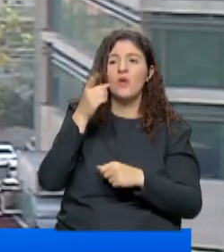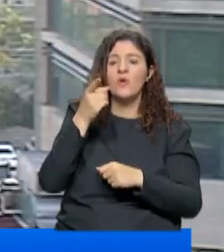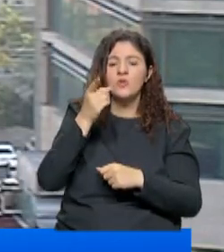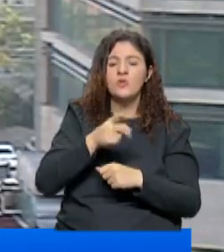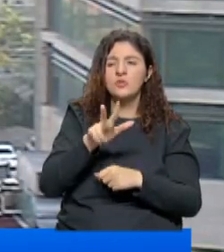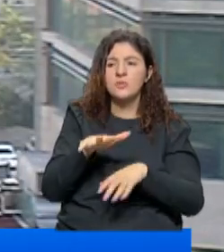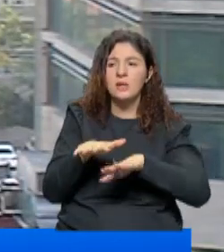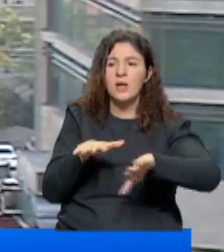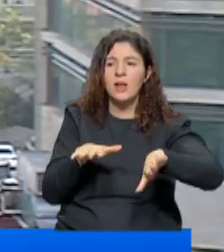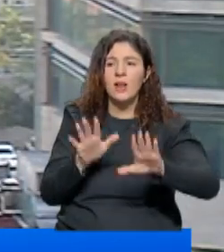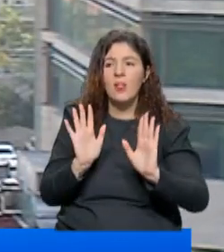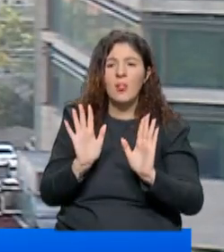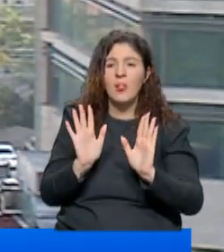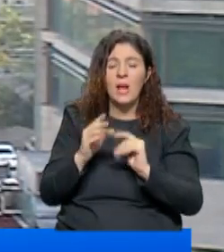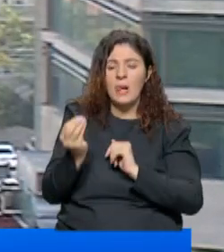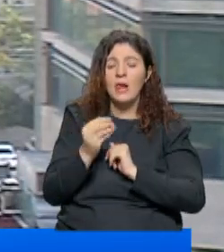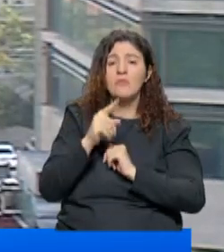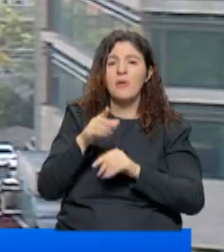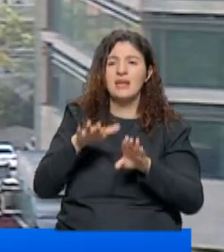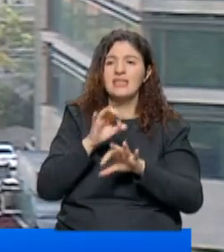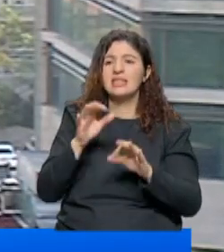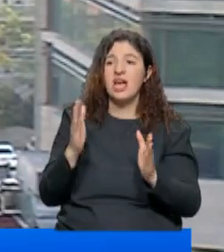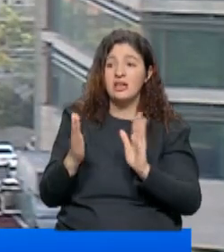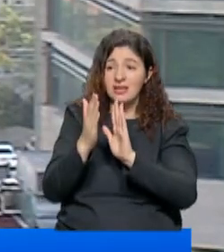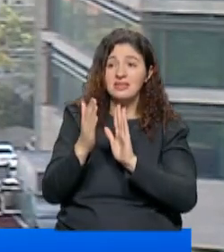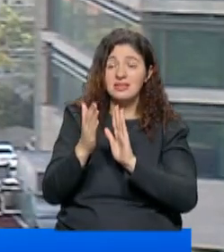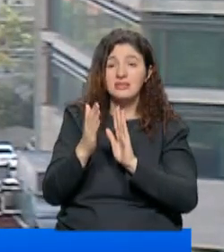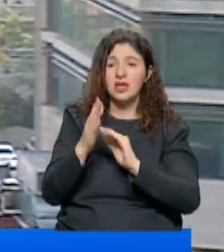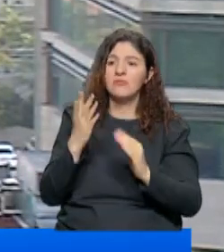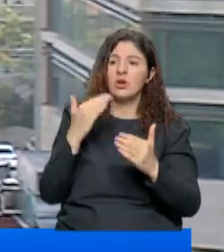%35'ini. Böyle bir adaletsizliğin karşısında toplum patlar.